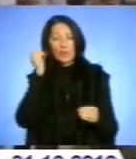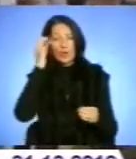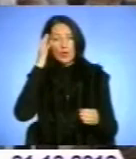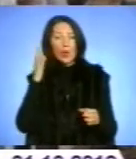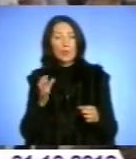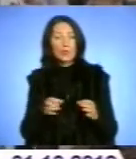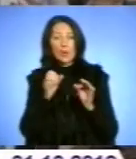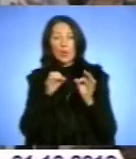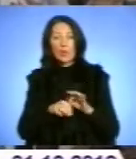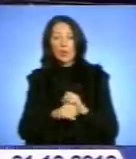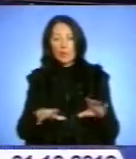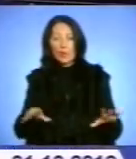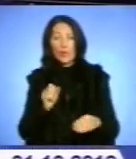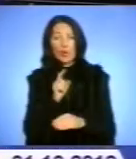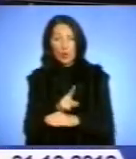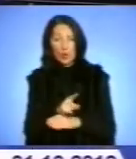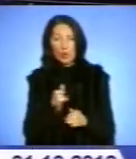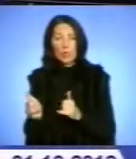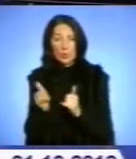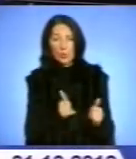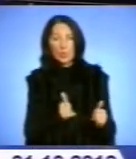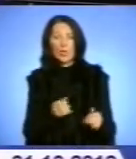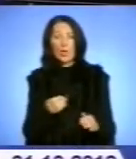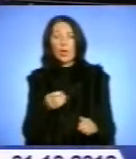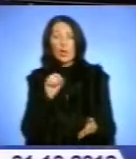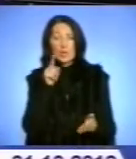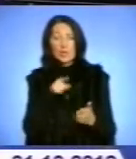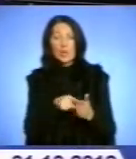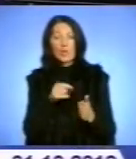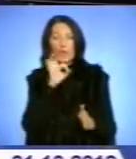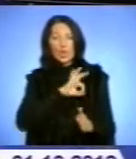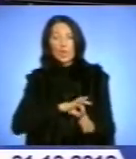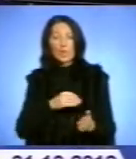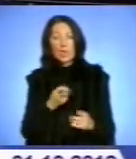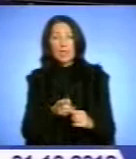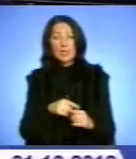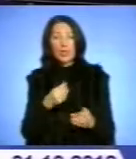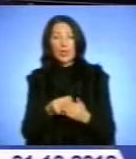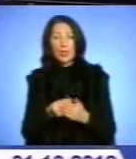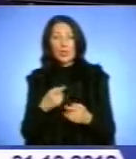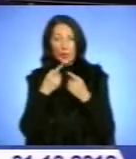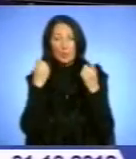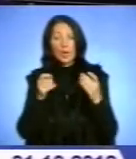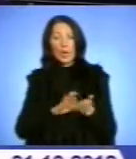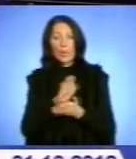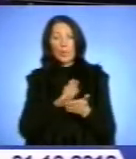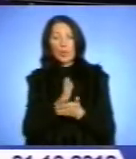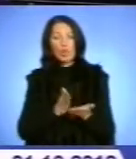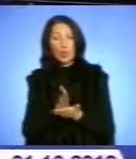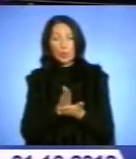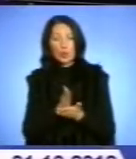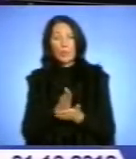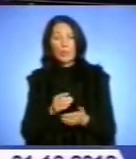облдержадміністрації доручено забезпечити цільове використання виділених коштів, повідомляє прес-служба облдержадміністрації.